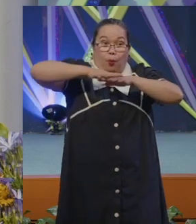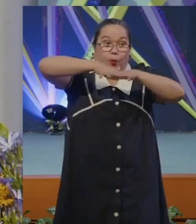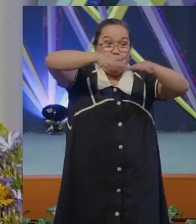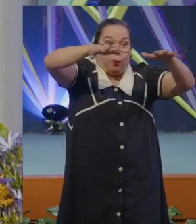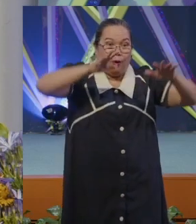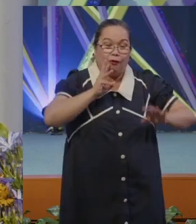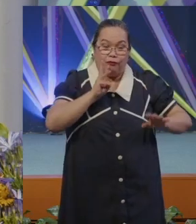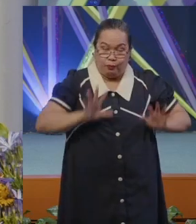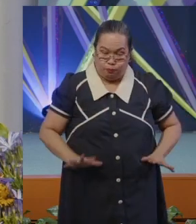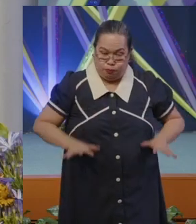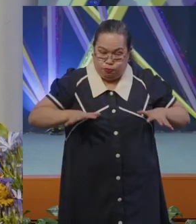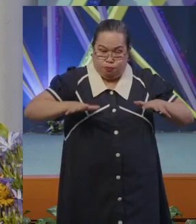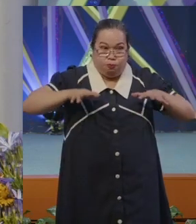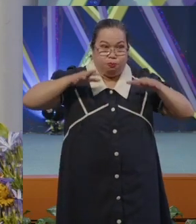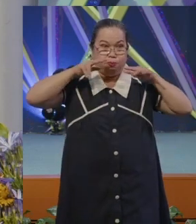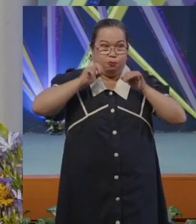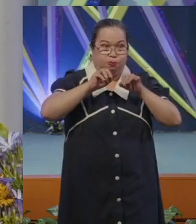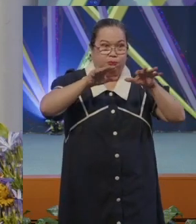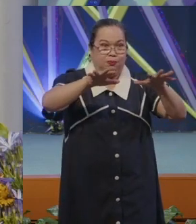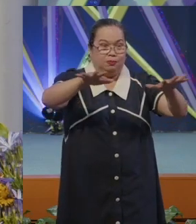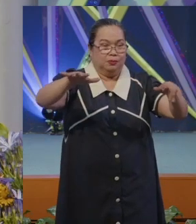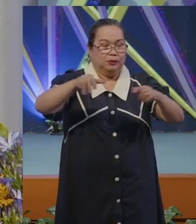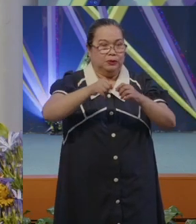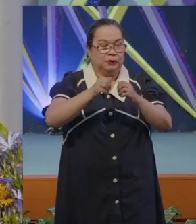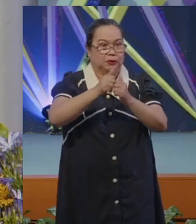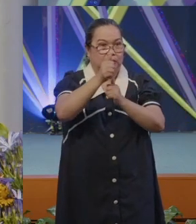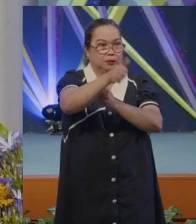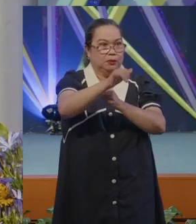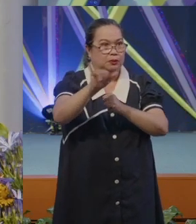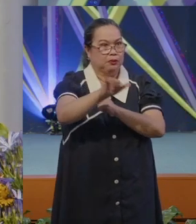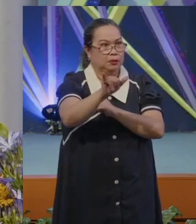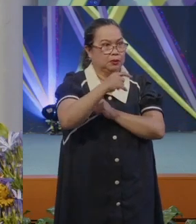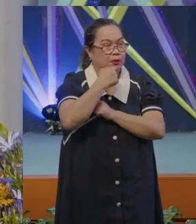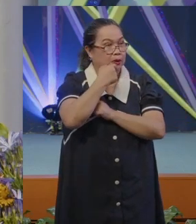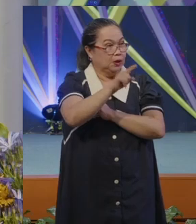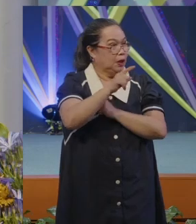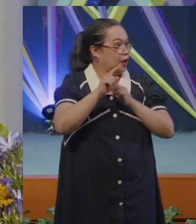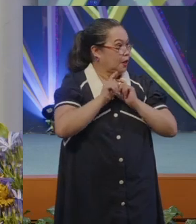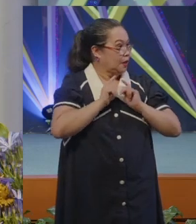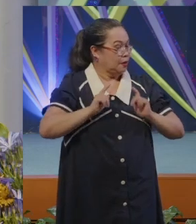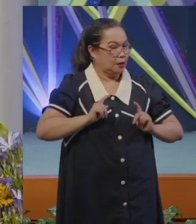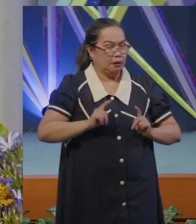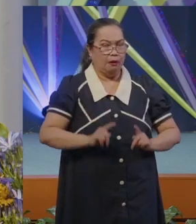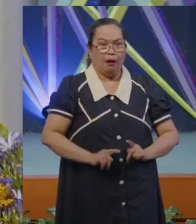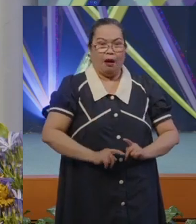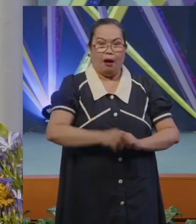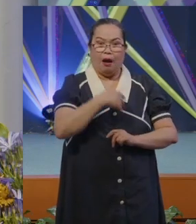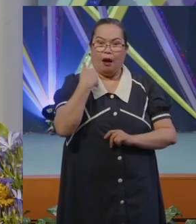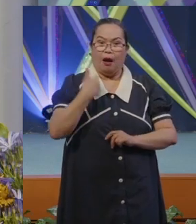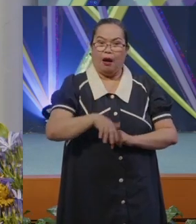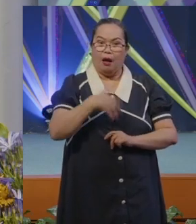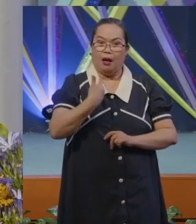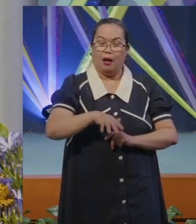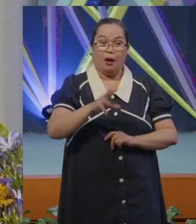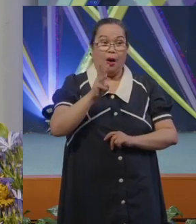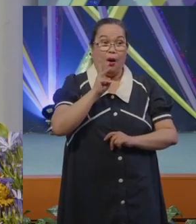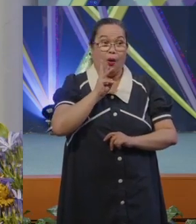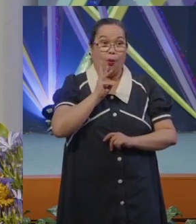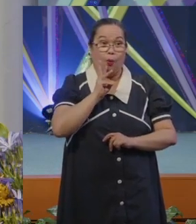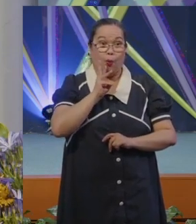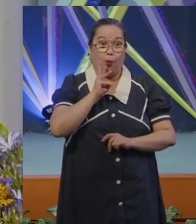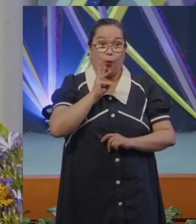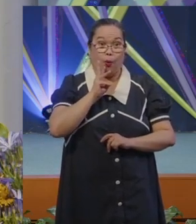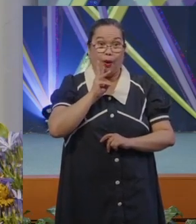3:15, and as soon as those bearing the ark had come as far as the Jordan, and the feet of the priests bearing the ark were dipped in the brink of the water, now the